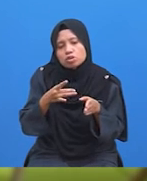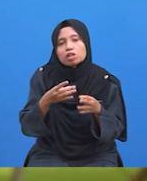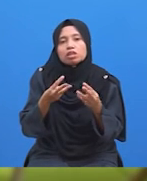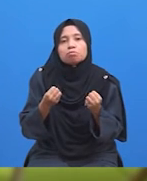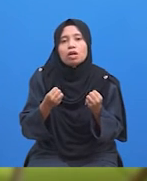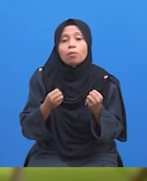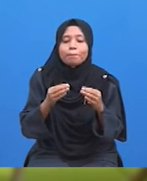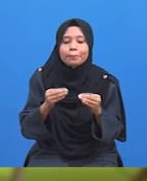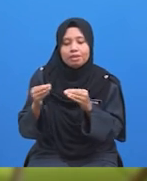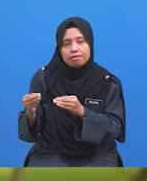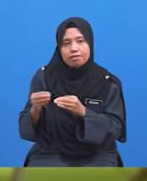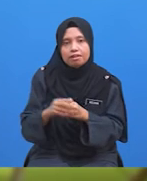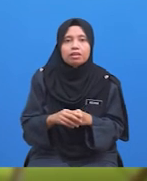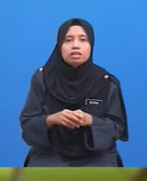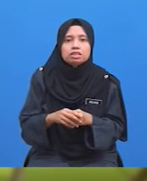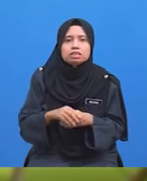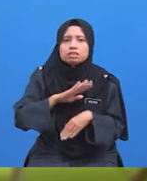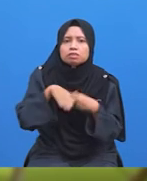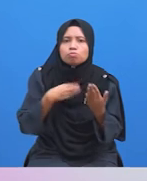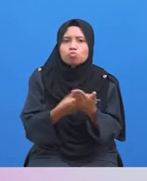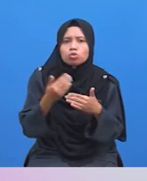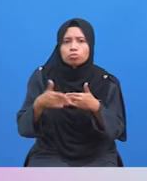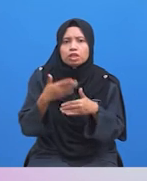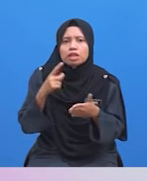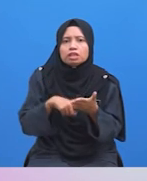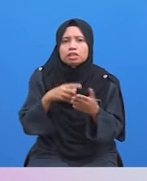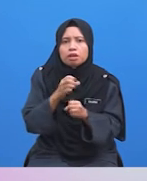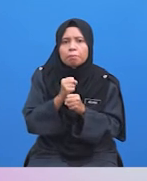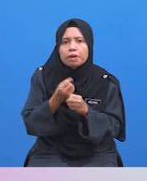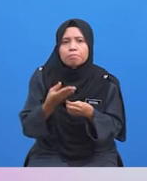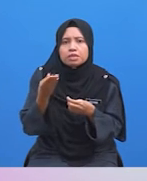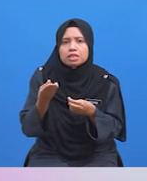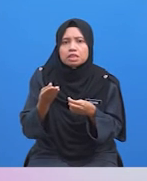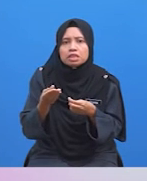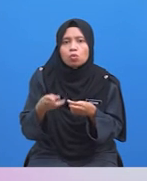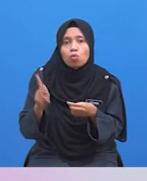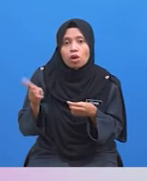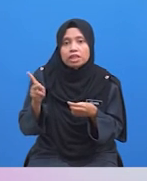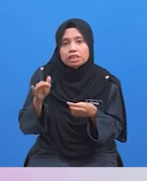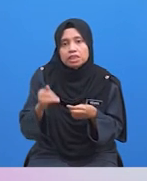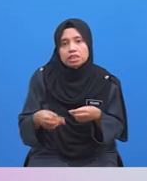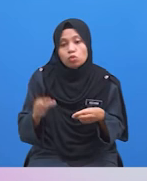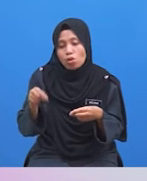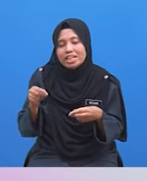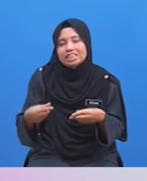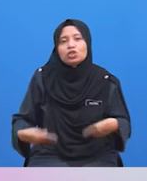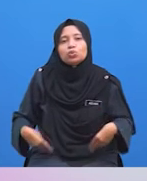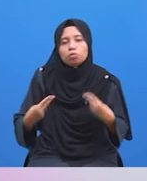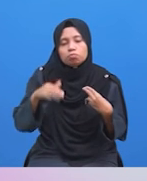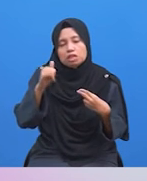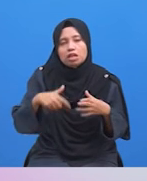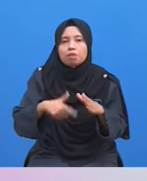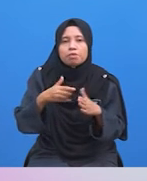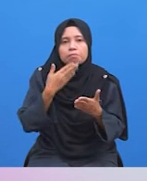untuk bermigrasi kemudahan ini dapat memberi quality hidup yang lebih baik ketiga